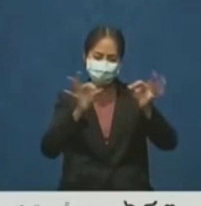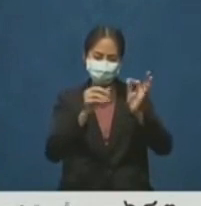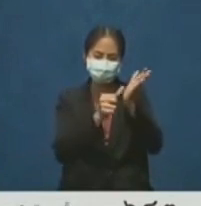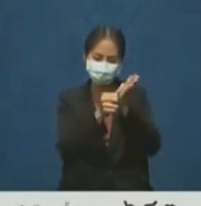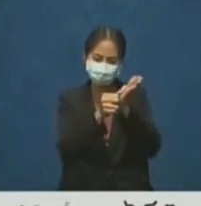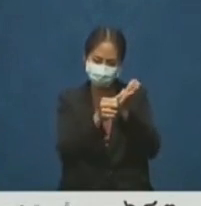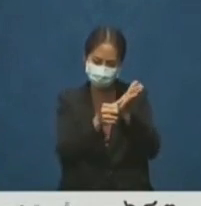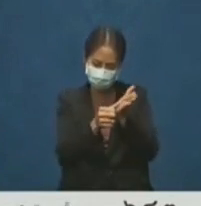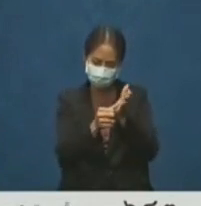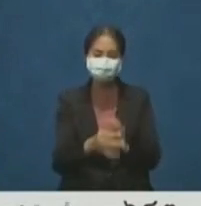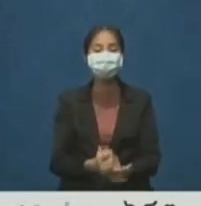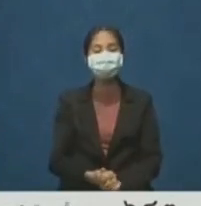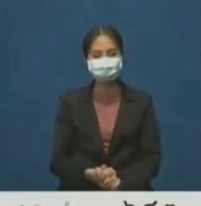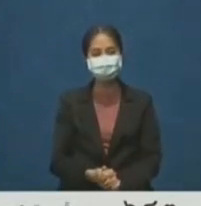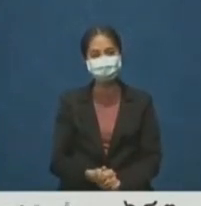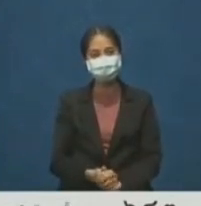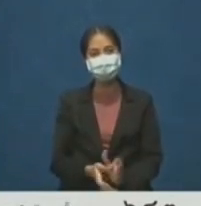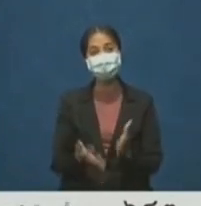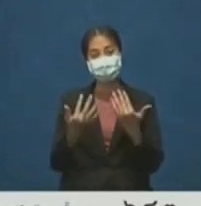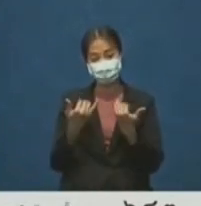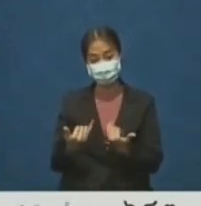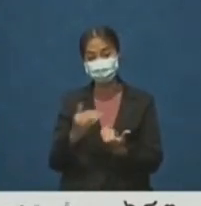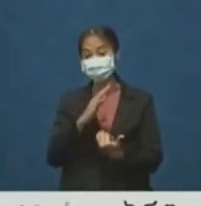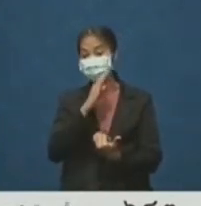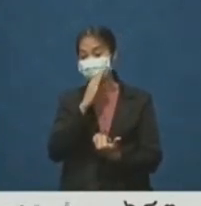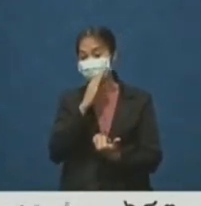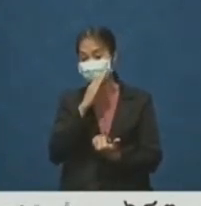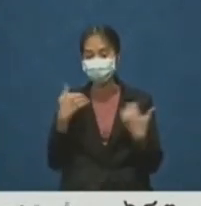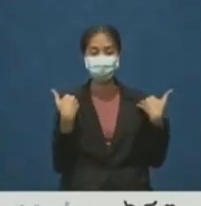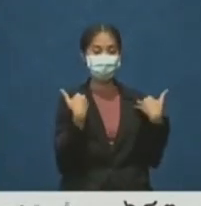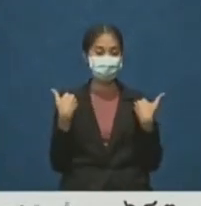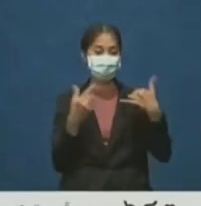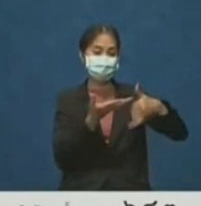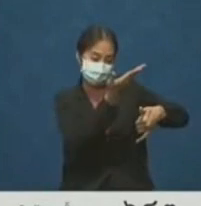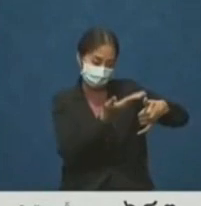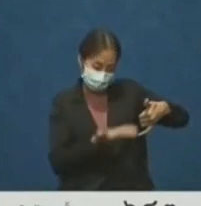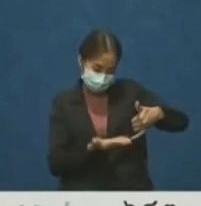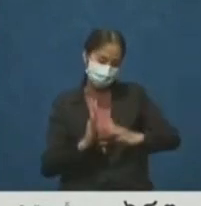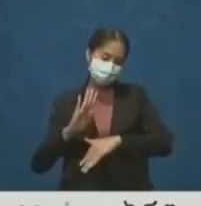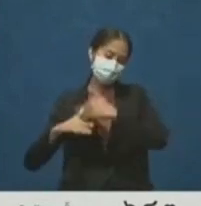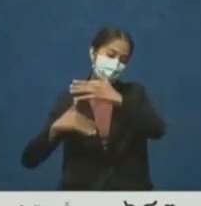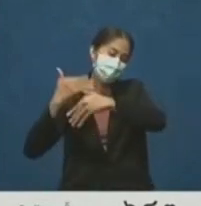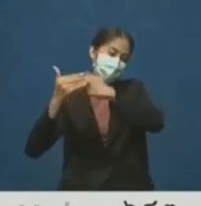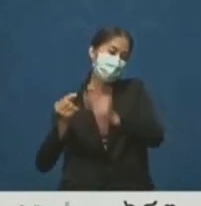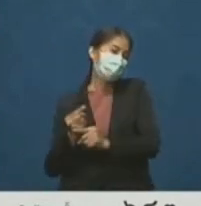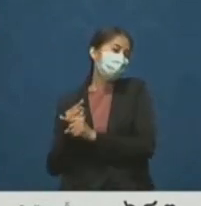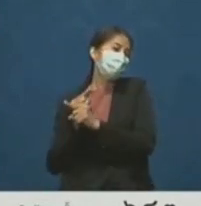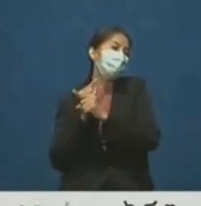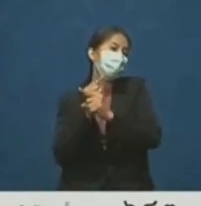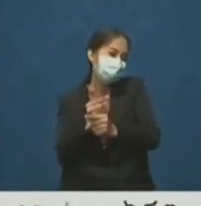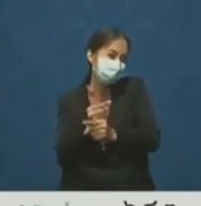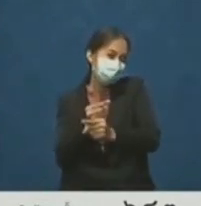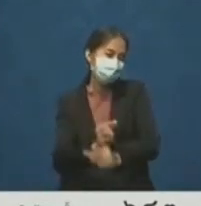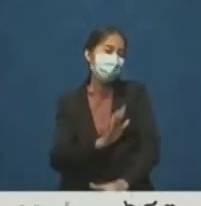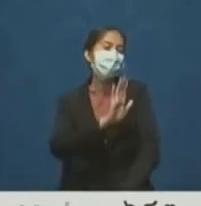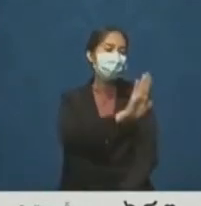นี้ว่า เช่นการพัฒนาบุคลิกภาพอย่างสมบูรณ์ตามศักยภาพ